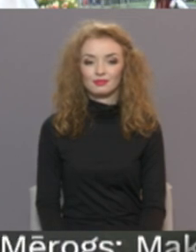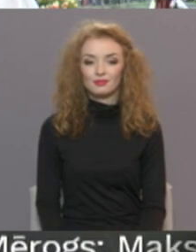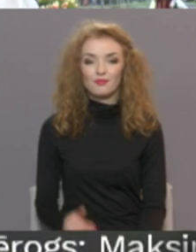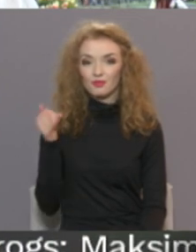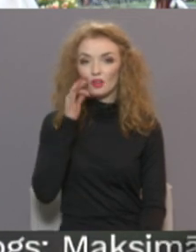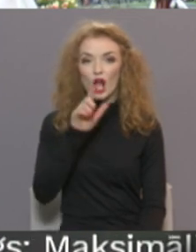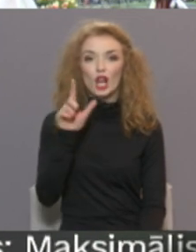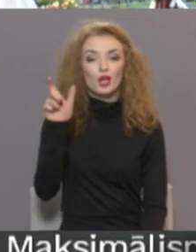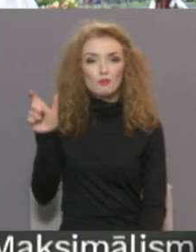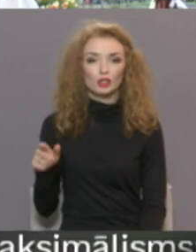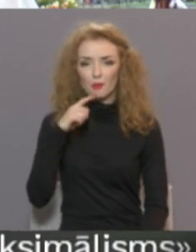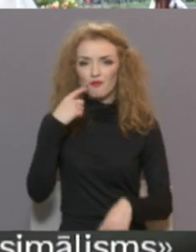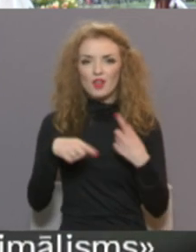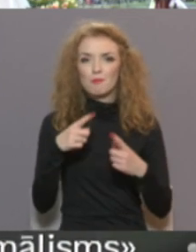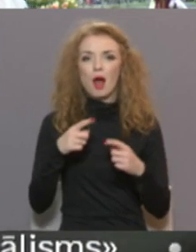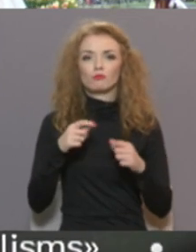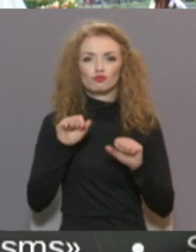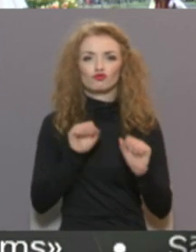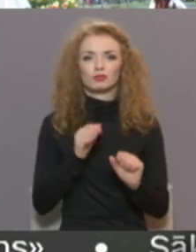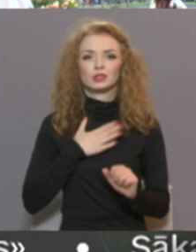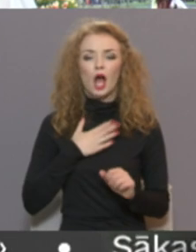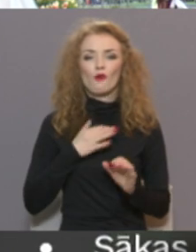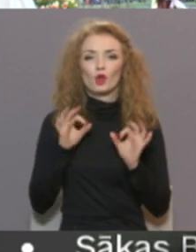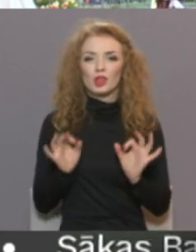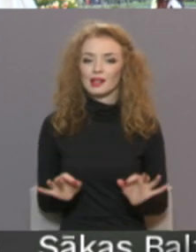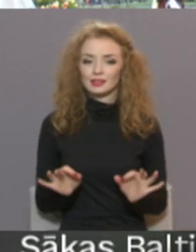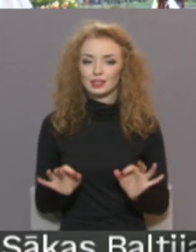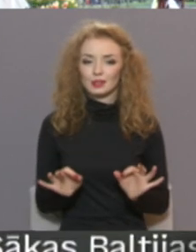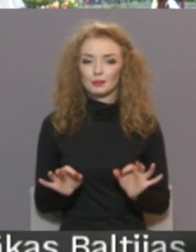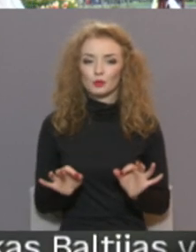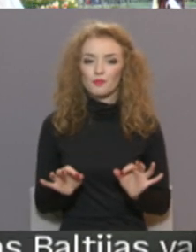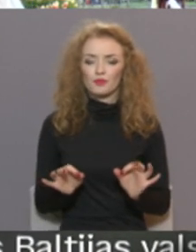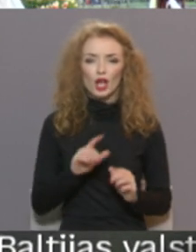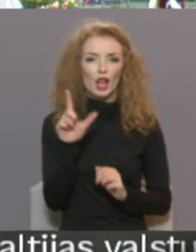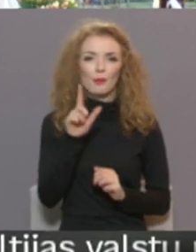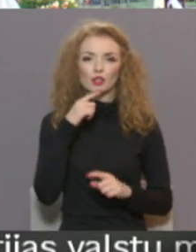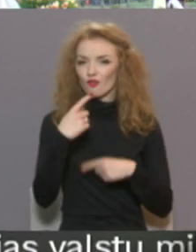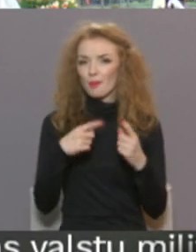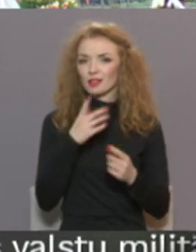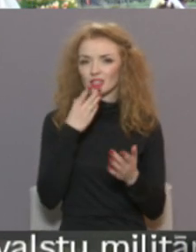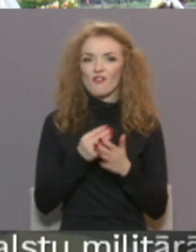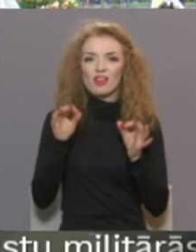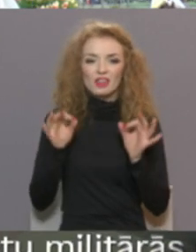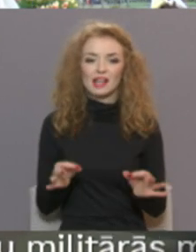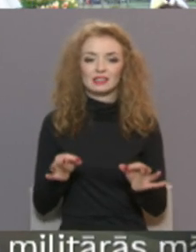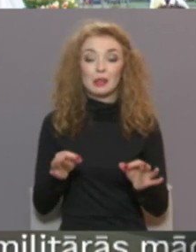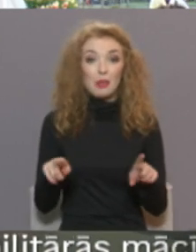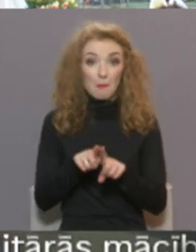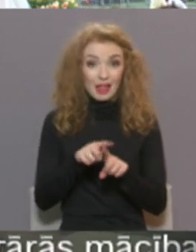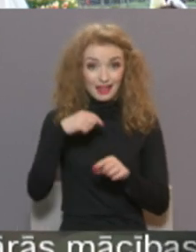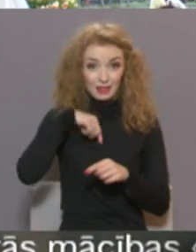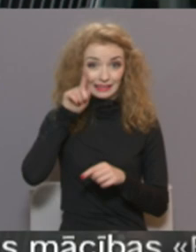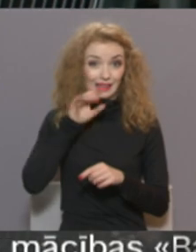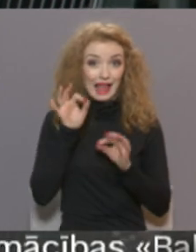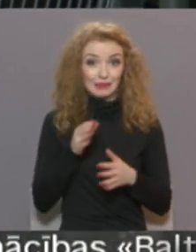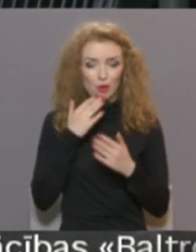Lībiešiem vienmēr ir savu taisnību. Es nezinu, kā vadītāji domā, bet lībiešiem vienmēr ir taisnība. Arī tad, kad nav taisnība. Arī tad,